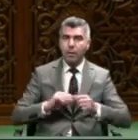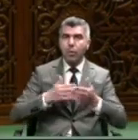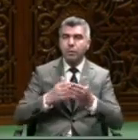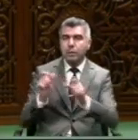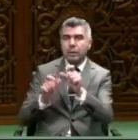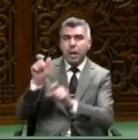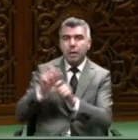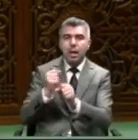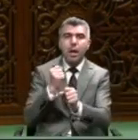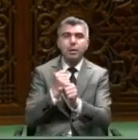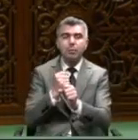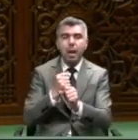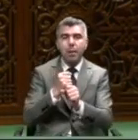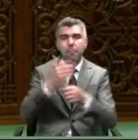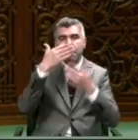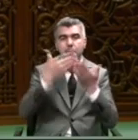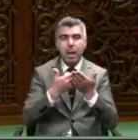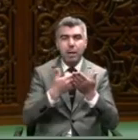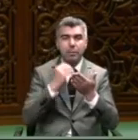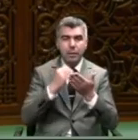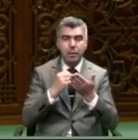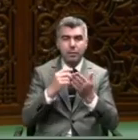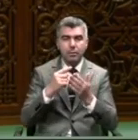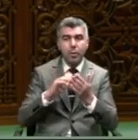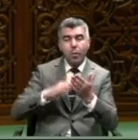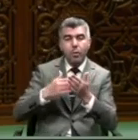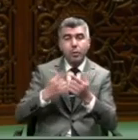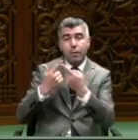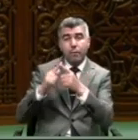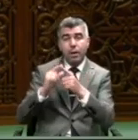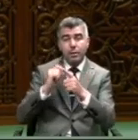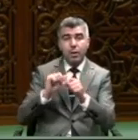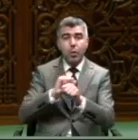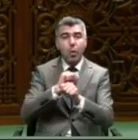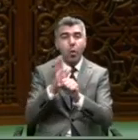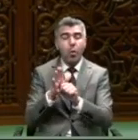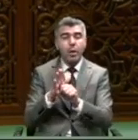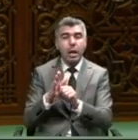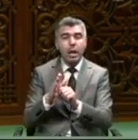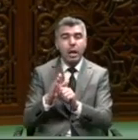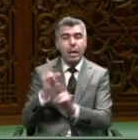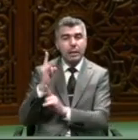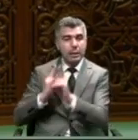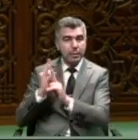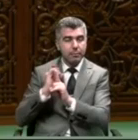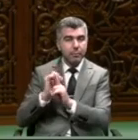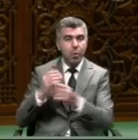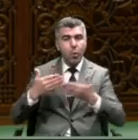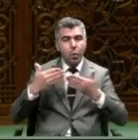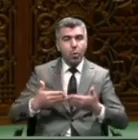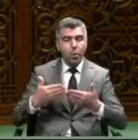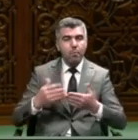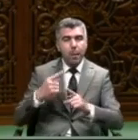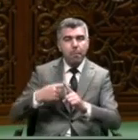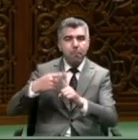الطبقه العامله المغربيه التي اكتوت بالامس بتداعيات جائحه كورونا وتكتوي اليوم بجائحه